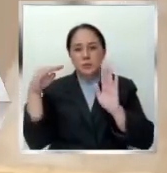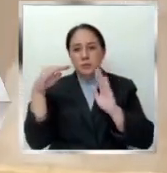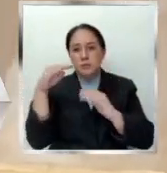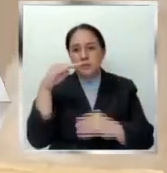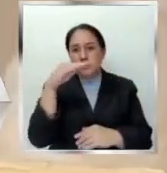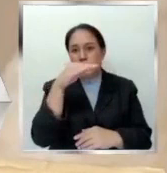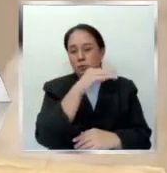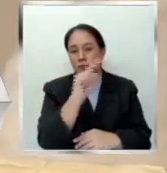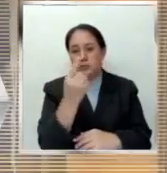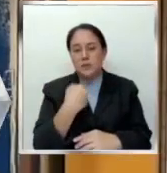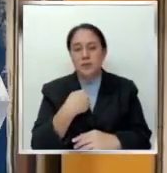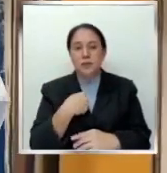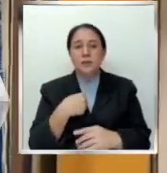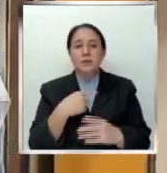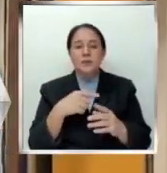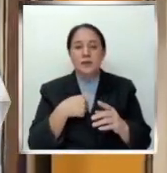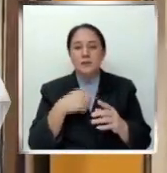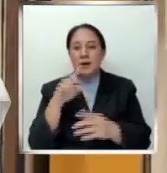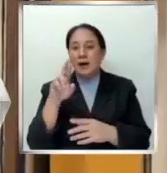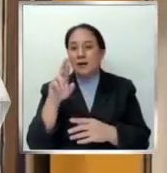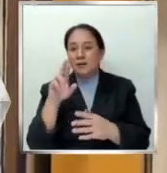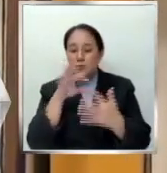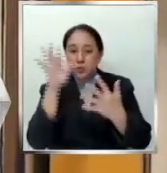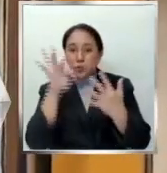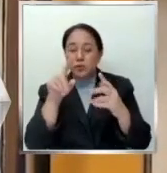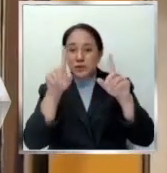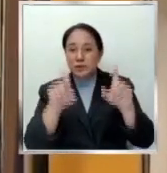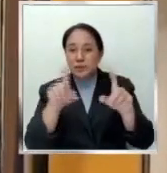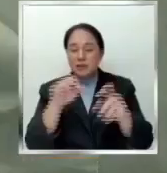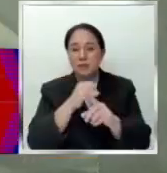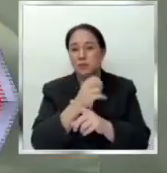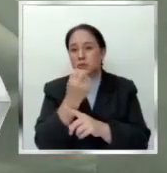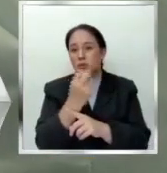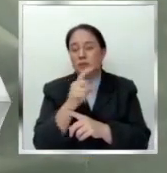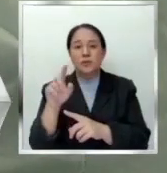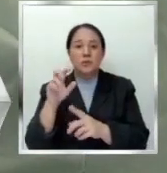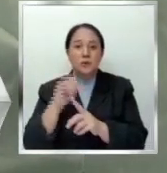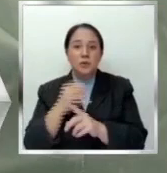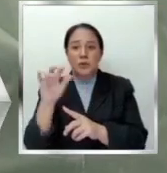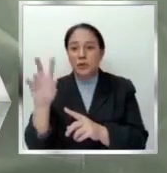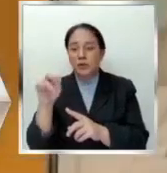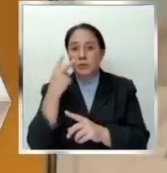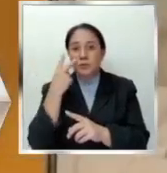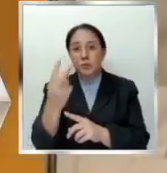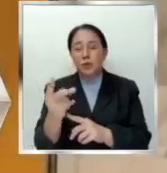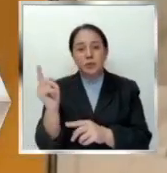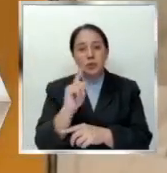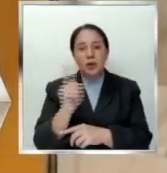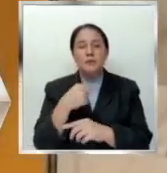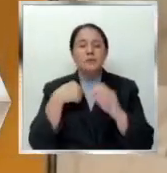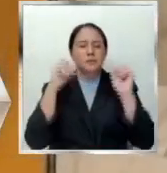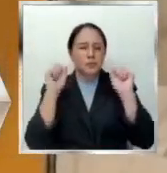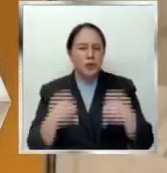random antigen testing ng DOTR noong January 12 at January 13 sa mga pasahero, nakita raw ng Okta Research na posibleng 6